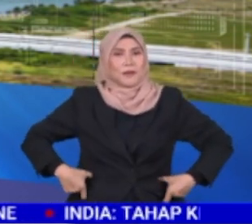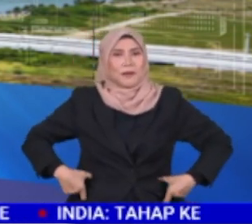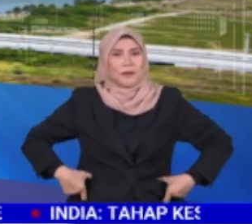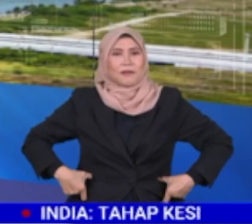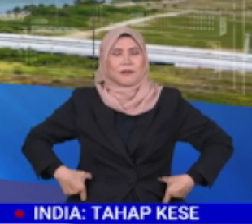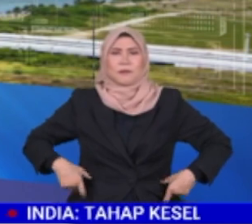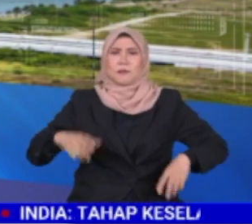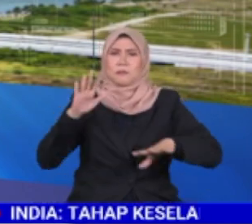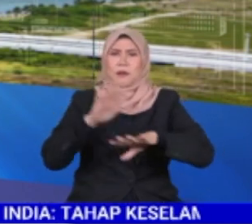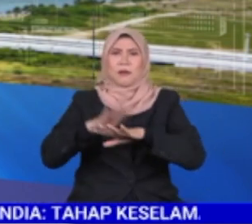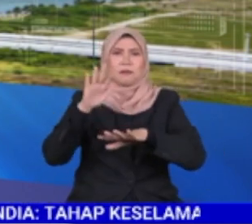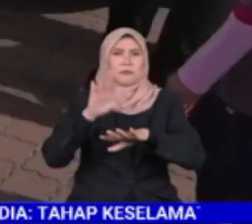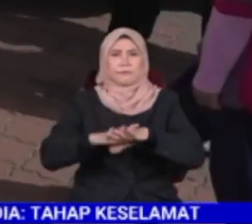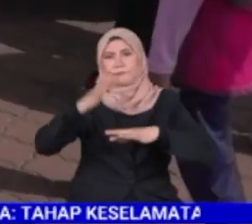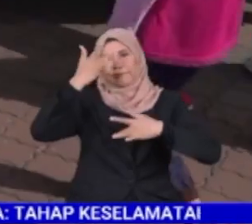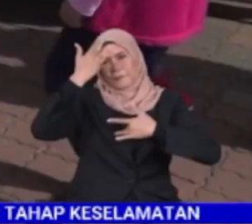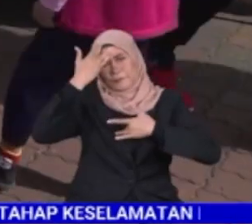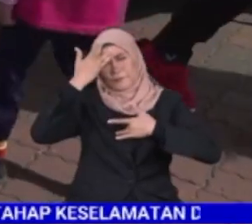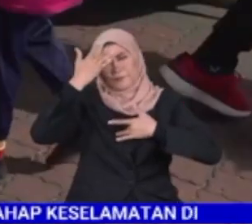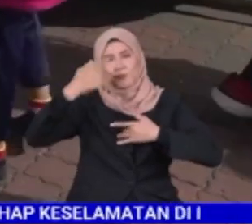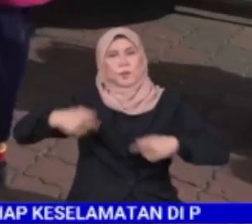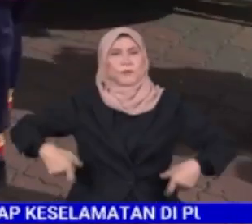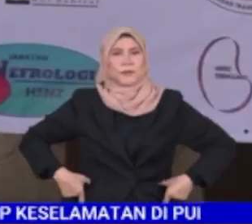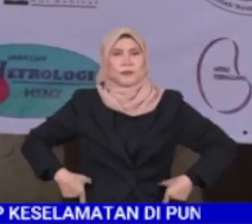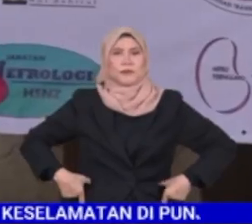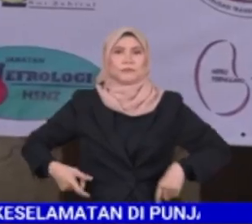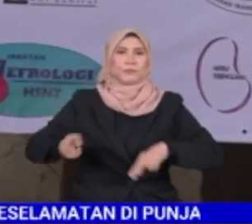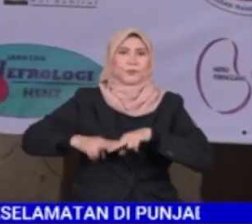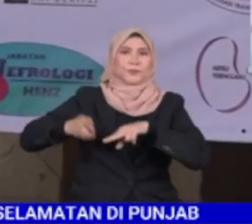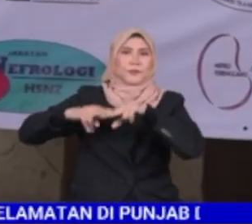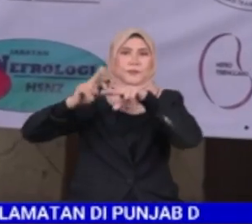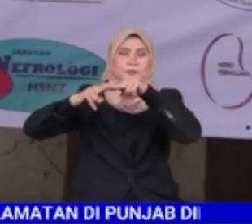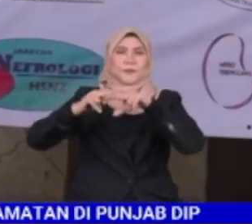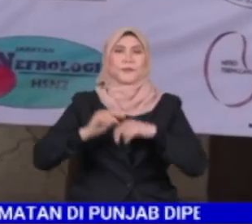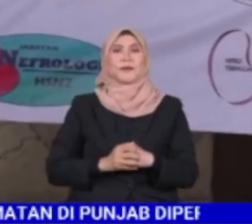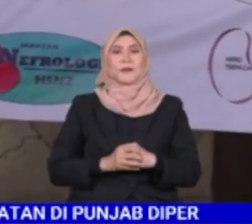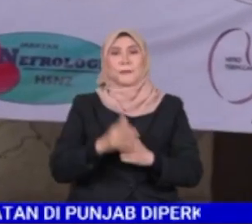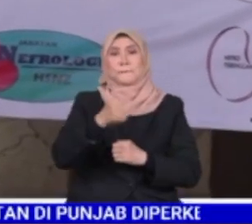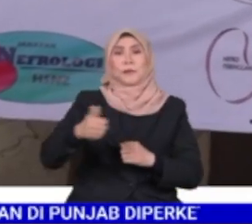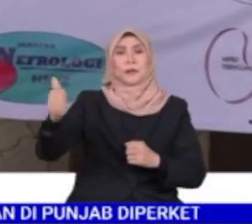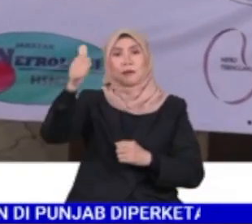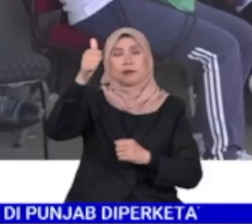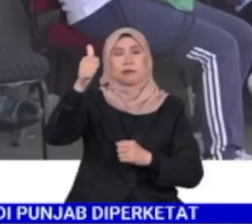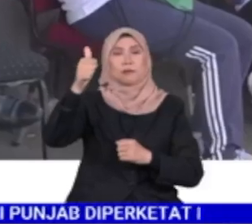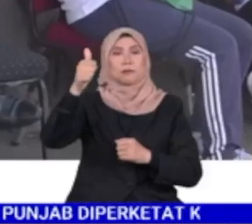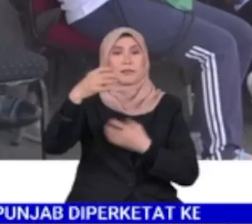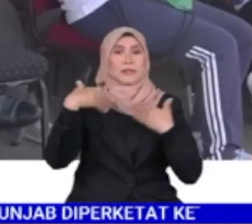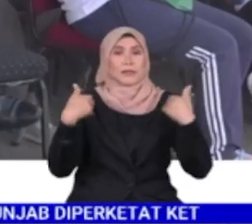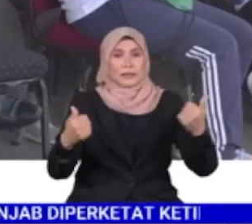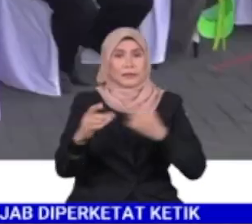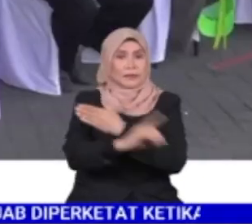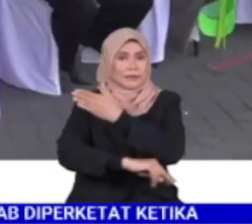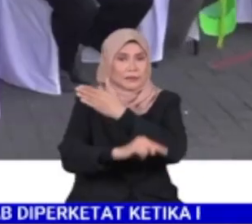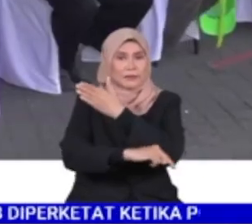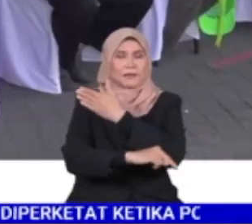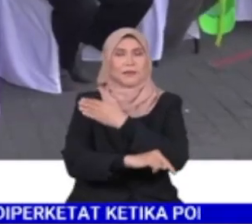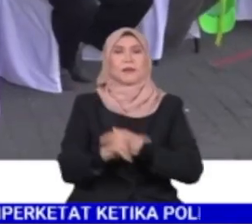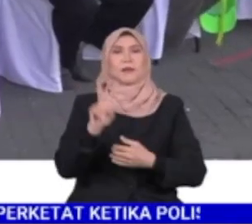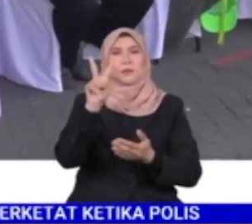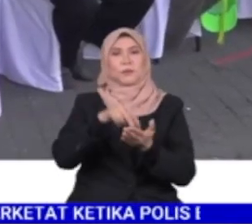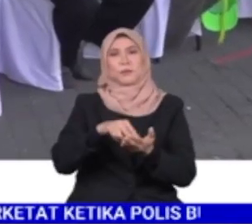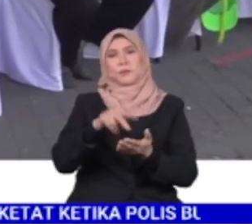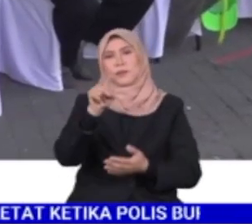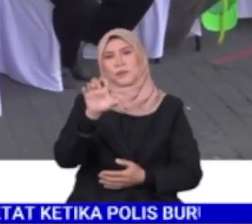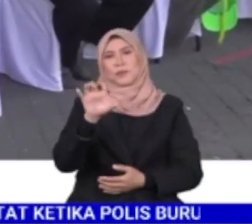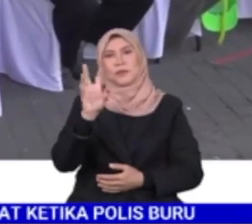semakin meningkat pengaruh jabatan kesehatan Negeri Datuk dokter kasmani Embung berkata setakat ini